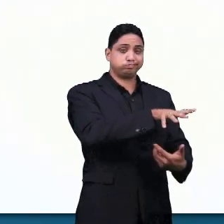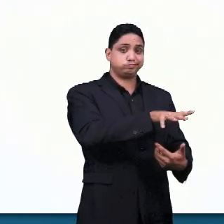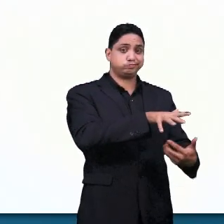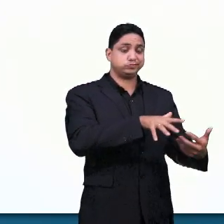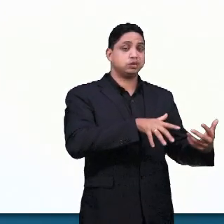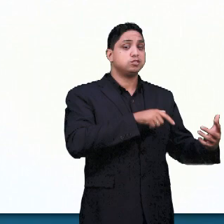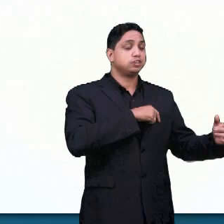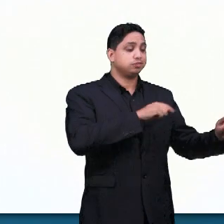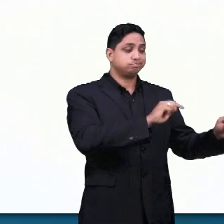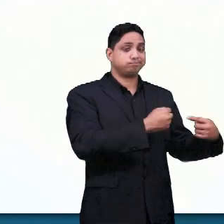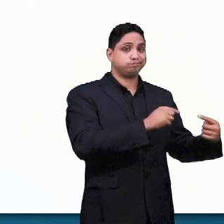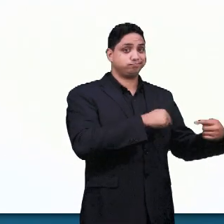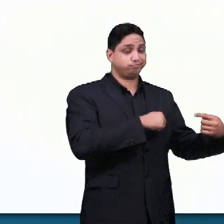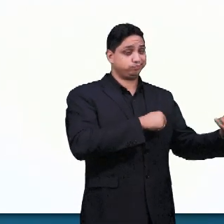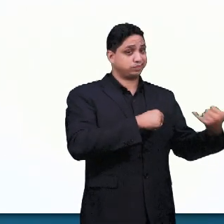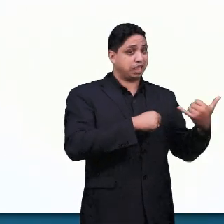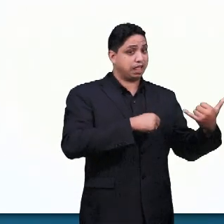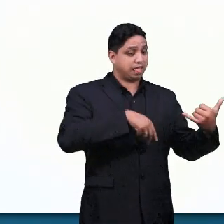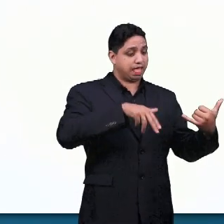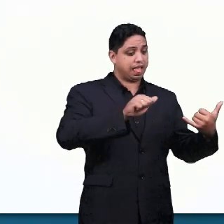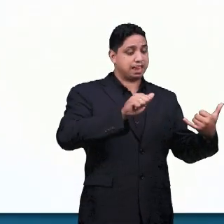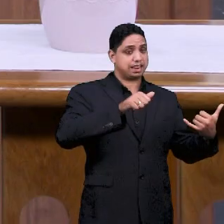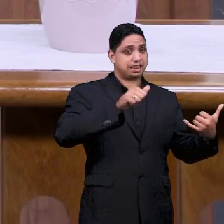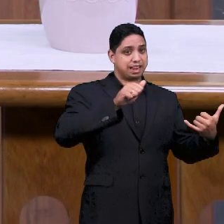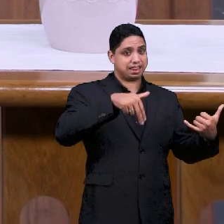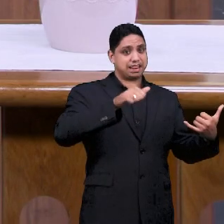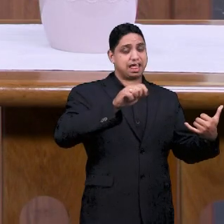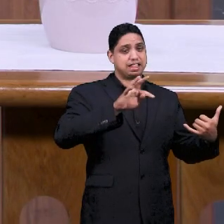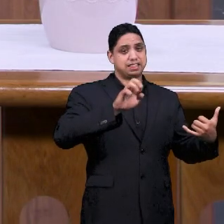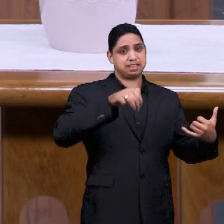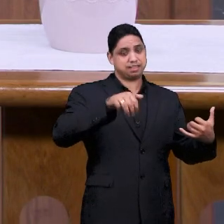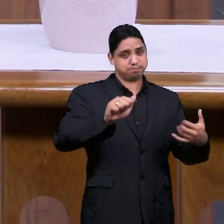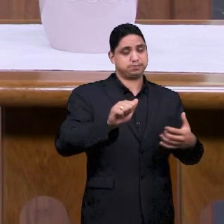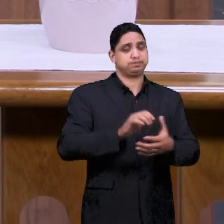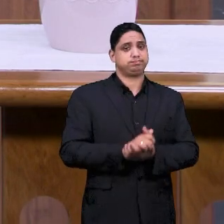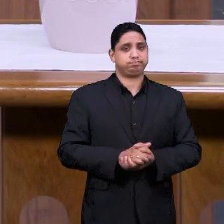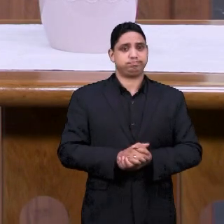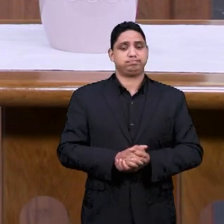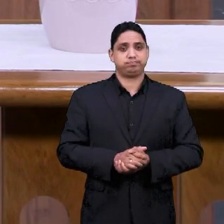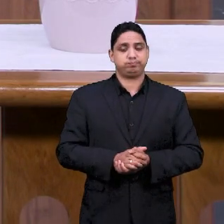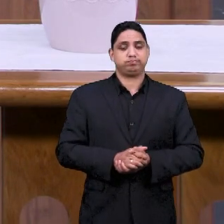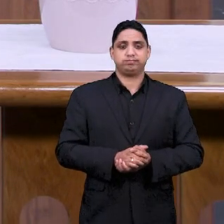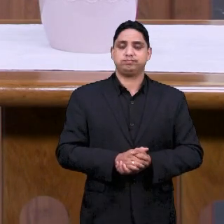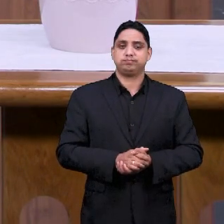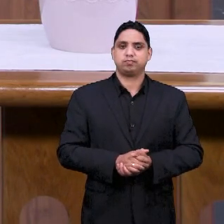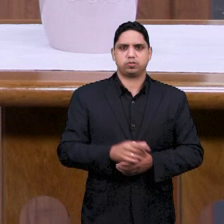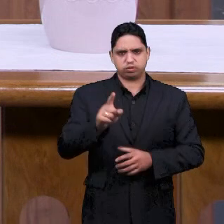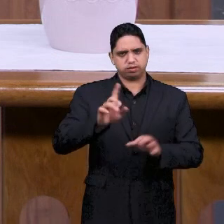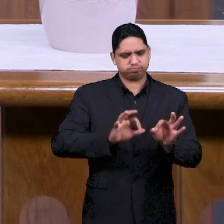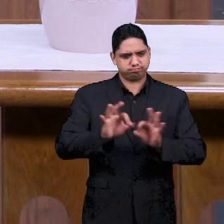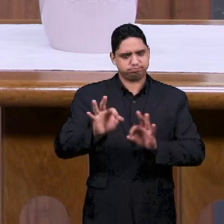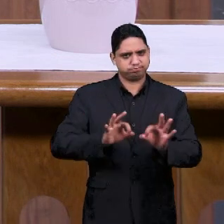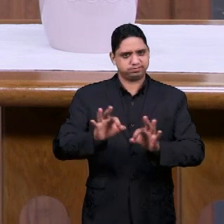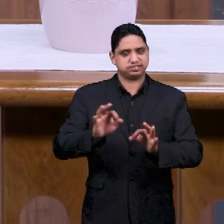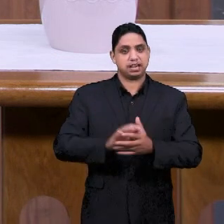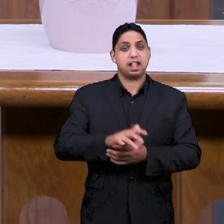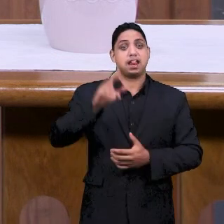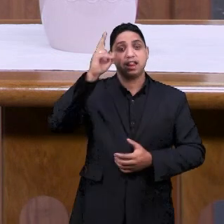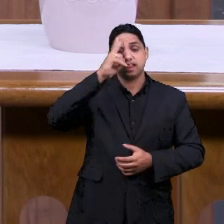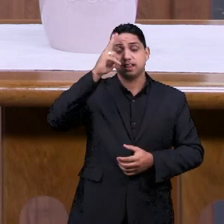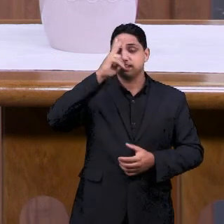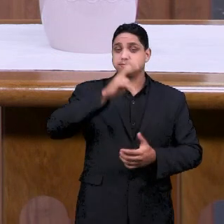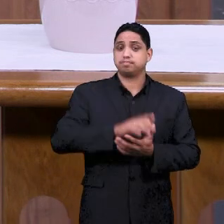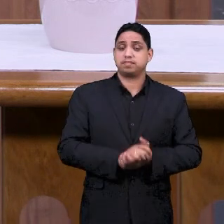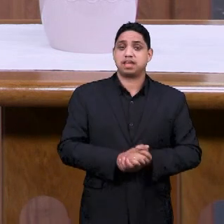transmis par l'anathème dans cette dernière heure? Vous allez donc préparer. Nous rappelons